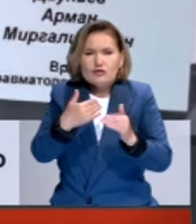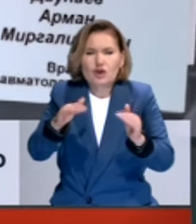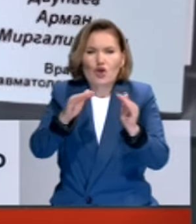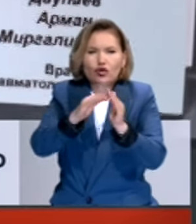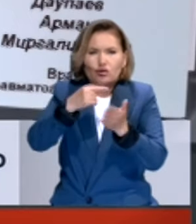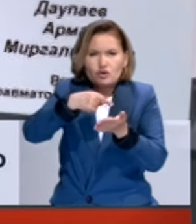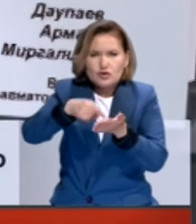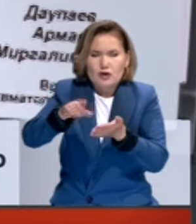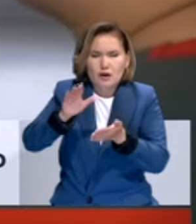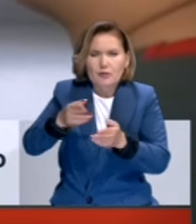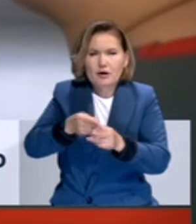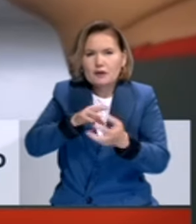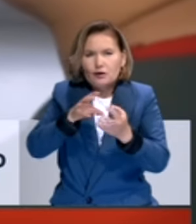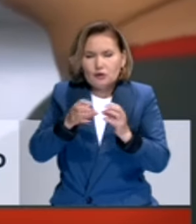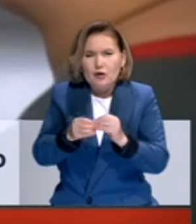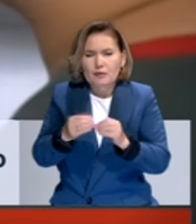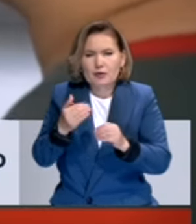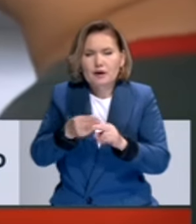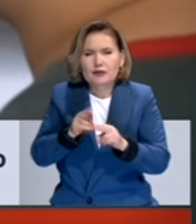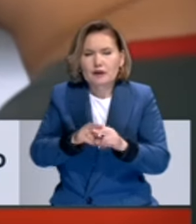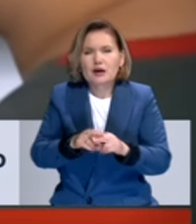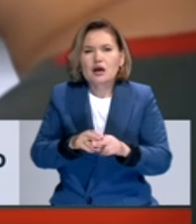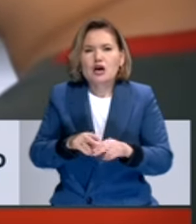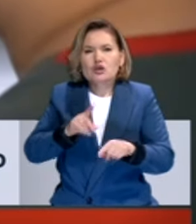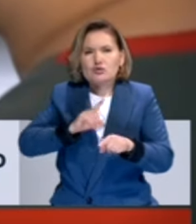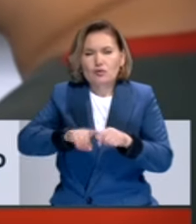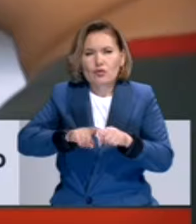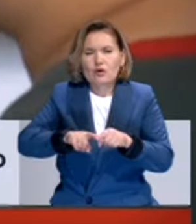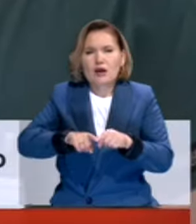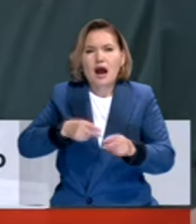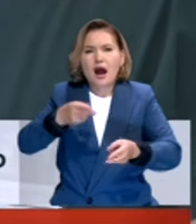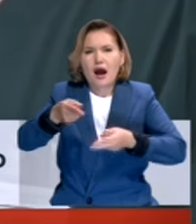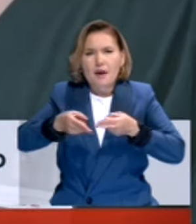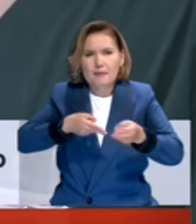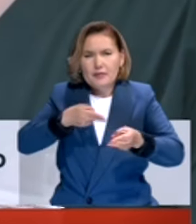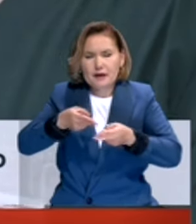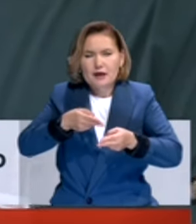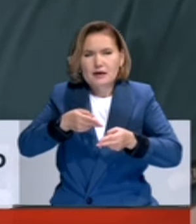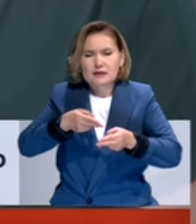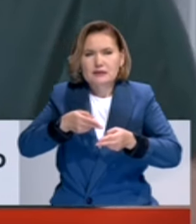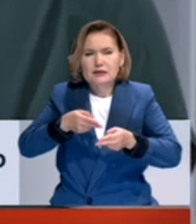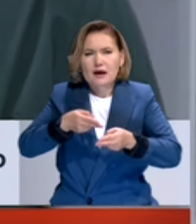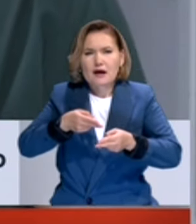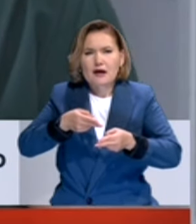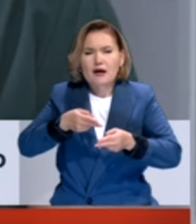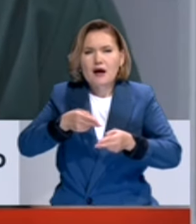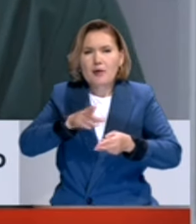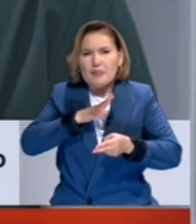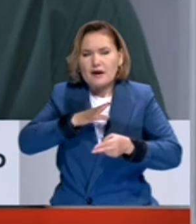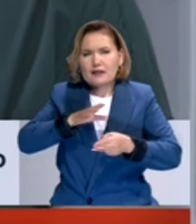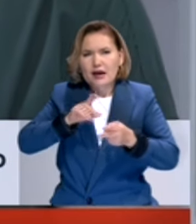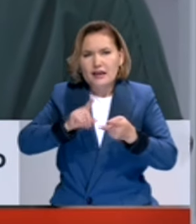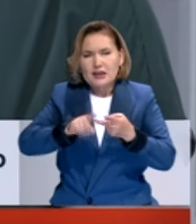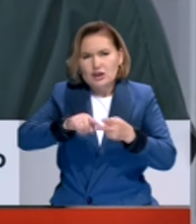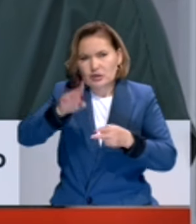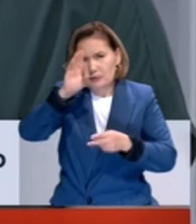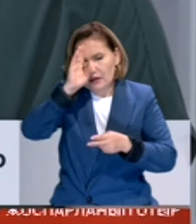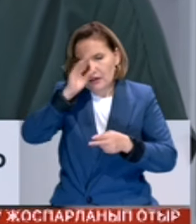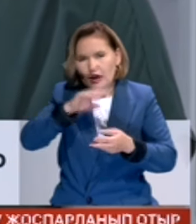2007 жылғы пациент 2-3 жұмадан кейін операция өткізілді аутодермопластика. Қазіргі кезде